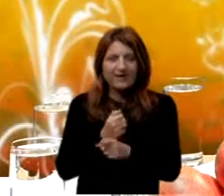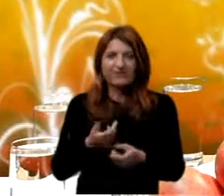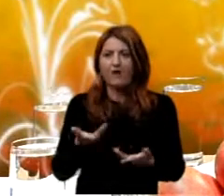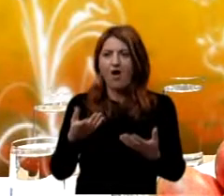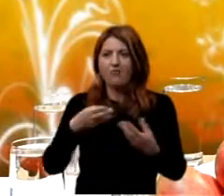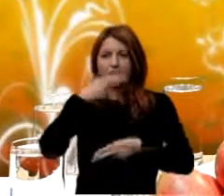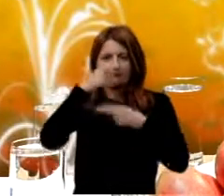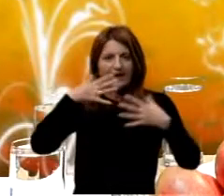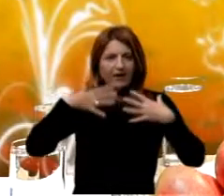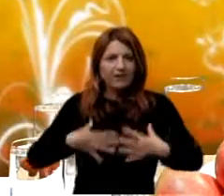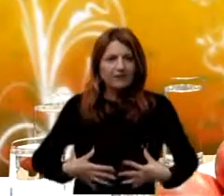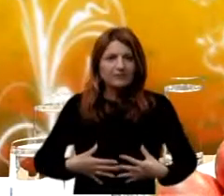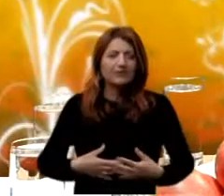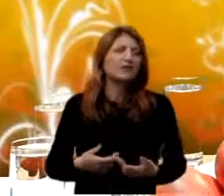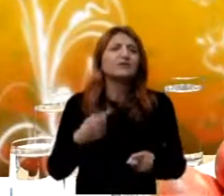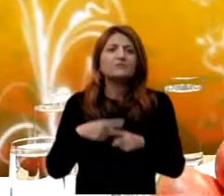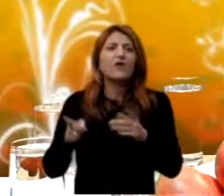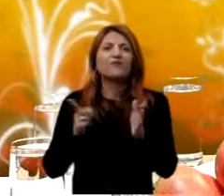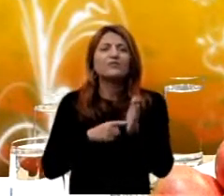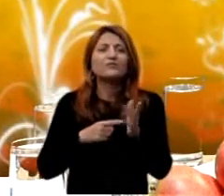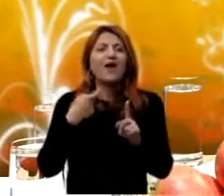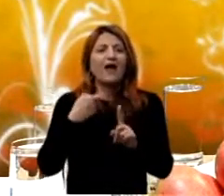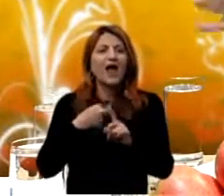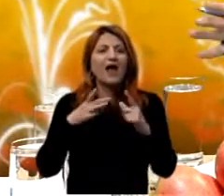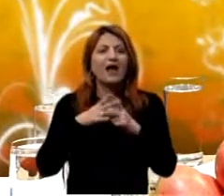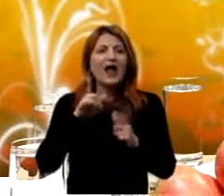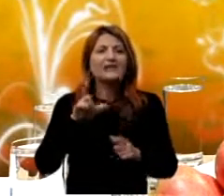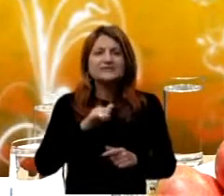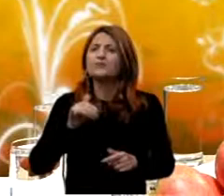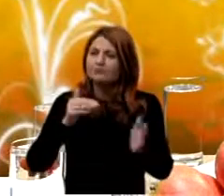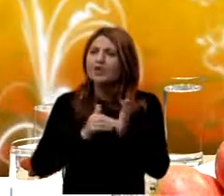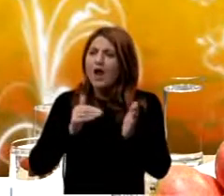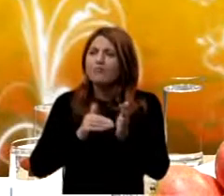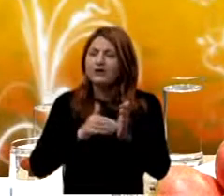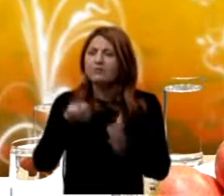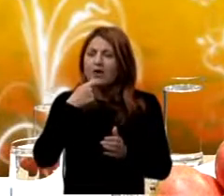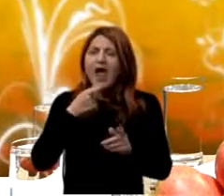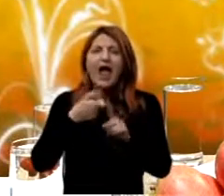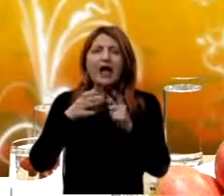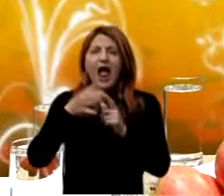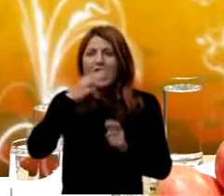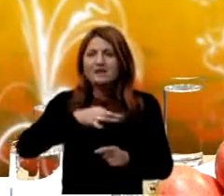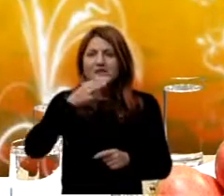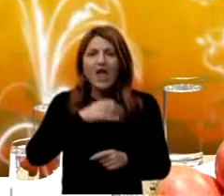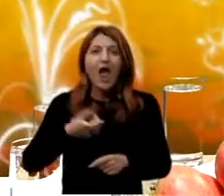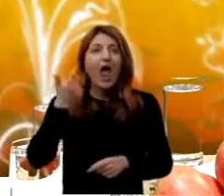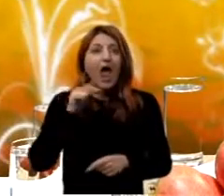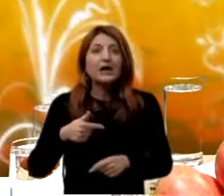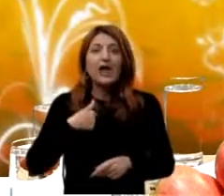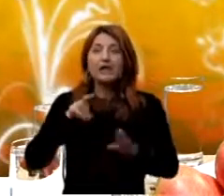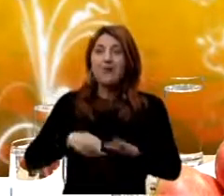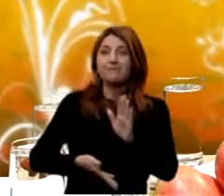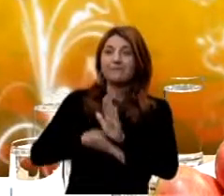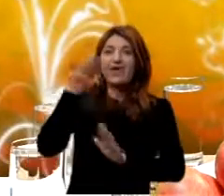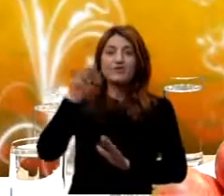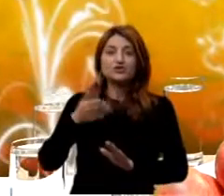status? Jer često puta kalcij nam se kaže uzimaj za kosti, ali se dešava da kalcija imamo previše i